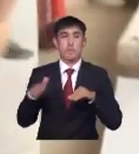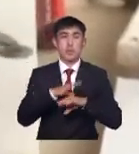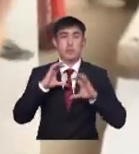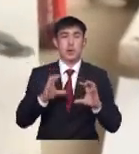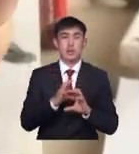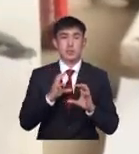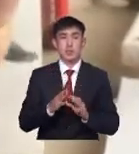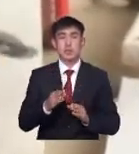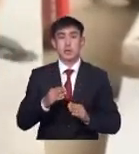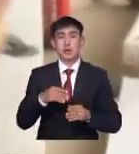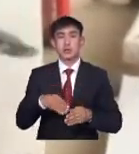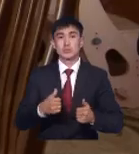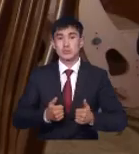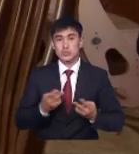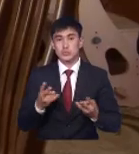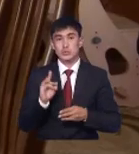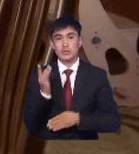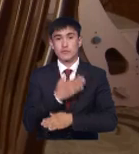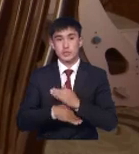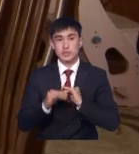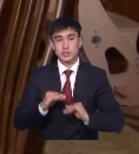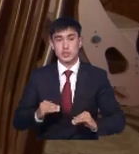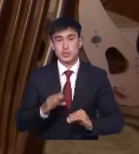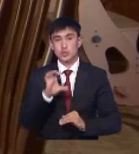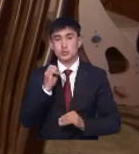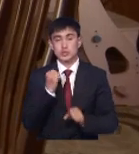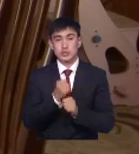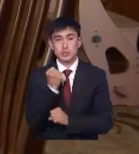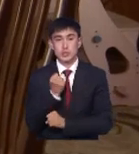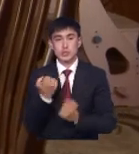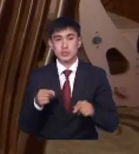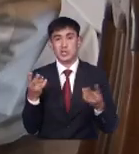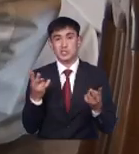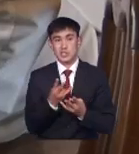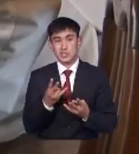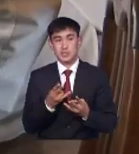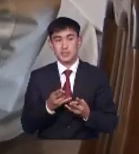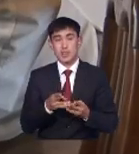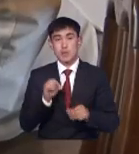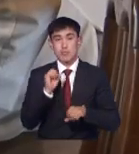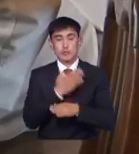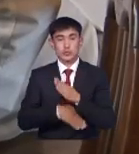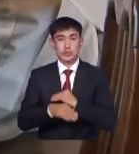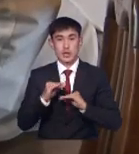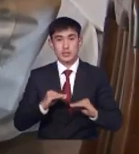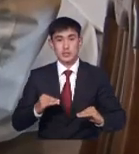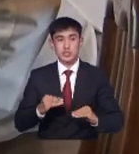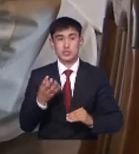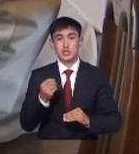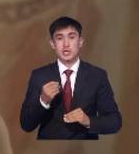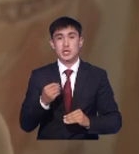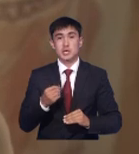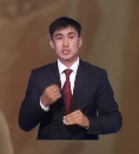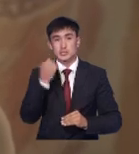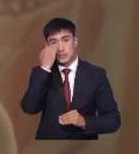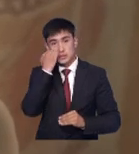қайырымға, аялы алақанға мұқтаж екені жиі байқалады. Әлеуметтік қызметкерлер дәл осы қажеттілікті өтеп, мүмкіндігі шектеулі жандарға және жүйке жүйесі